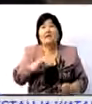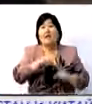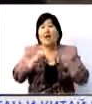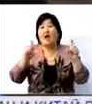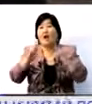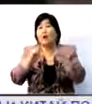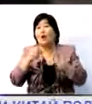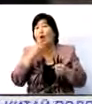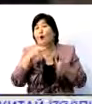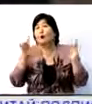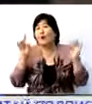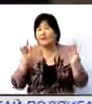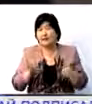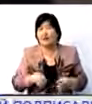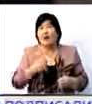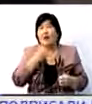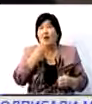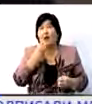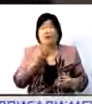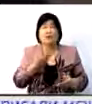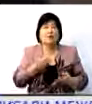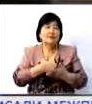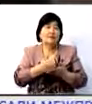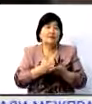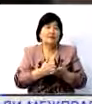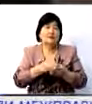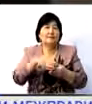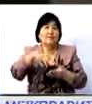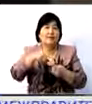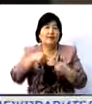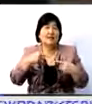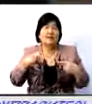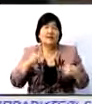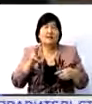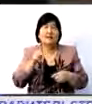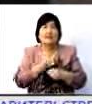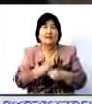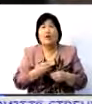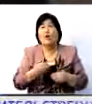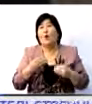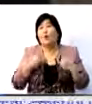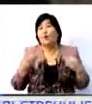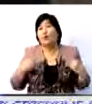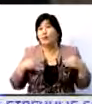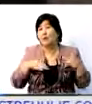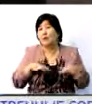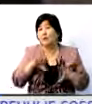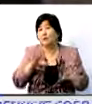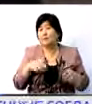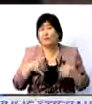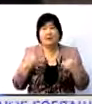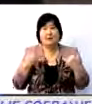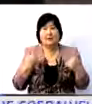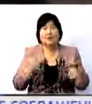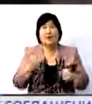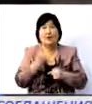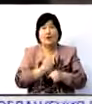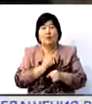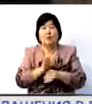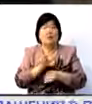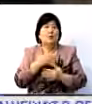Хорошие рестораны, хорошая кондитерская фабрика. Мы вот были, рубашки шьют. Я вообще за, чтобы производитель